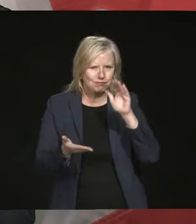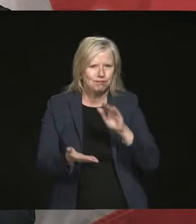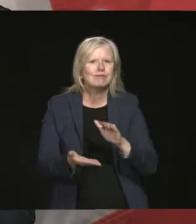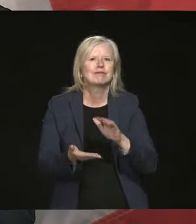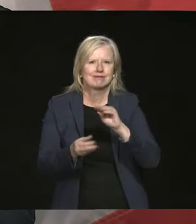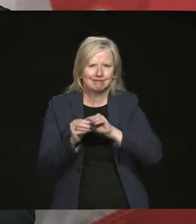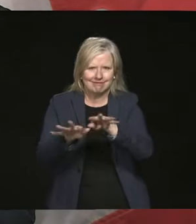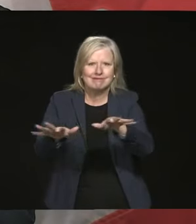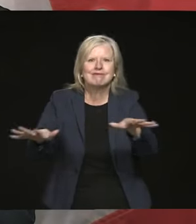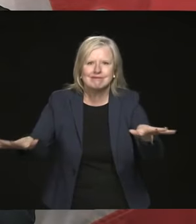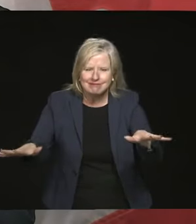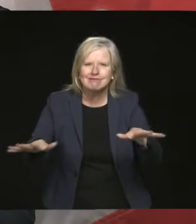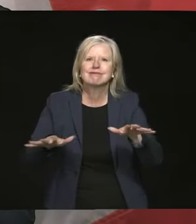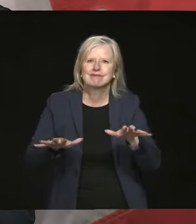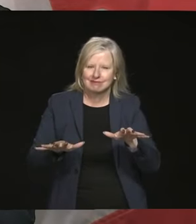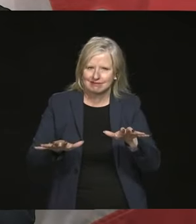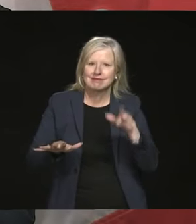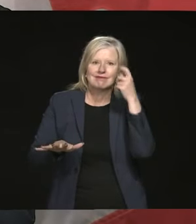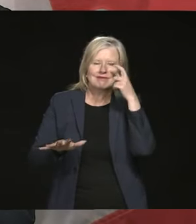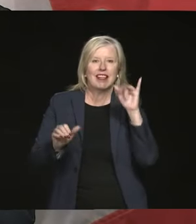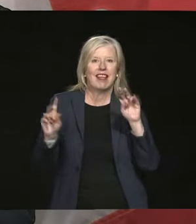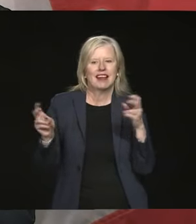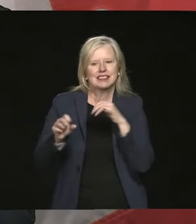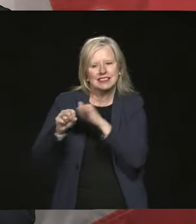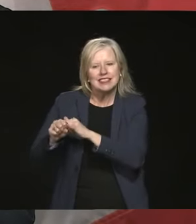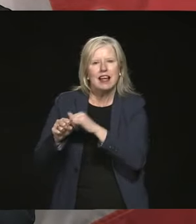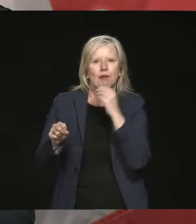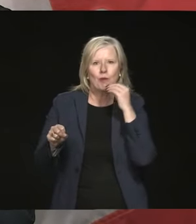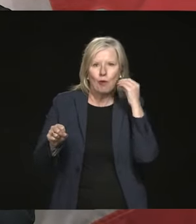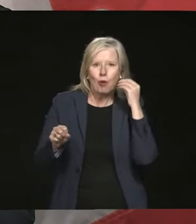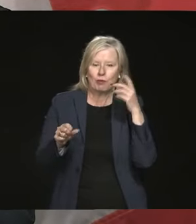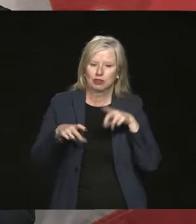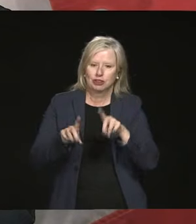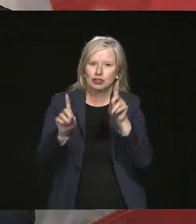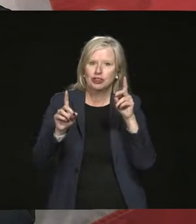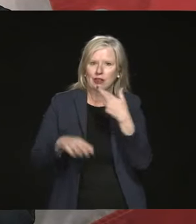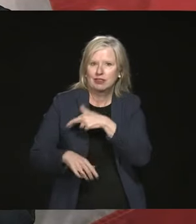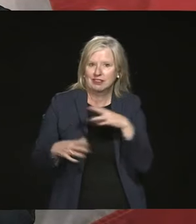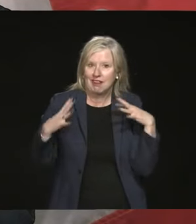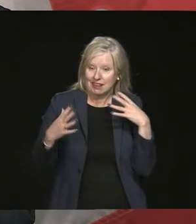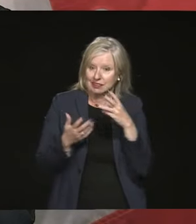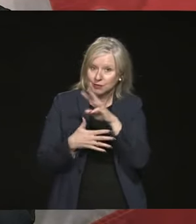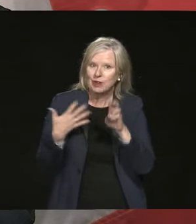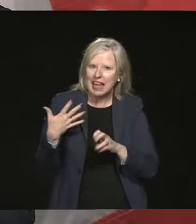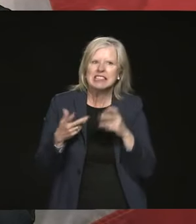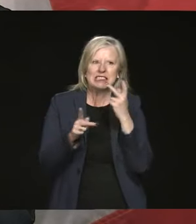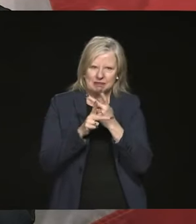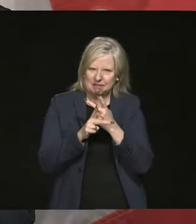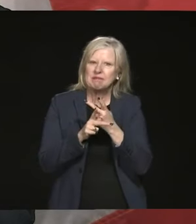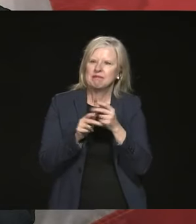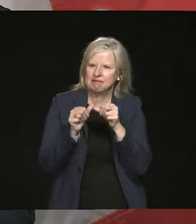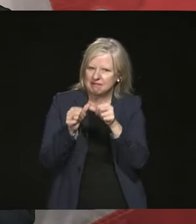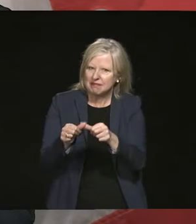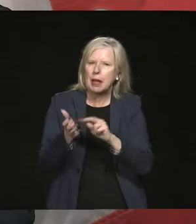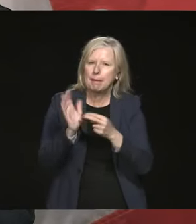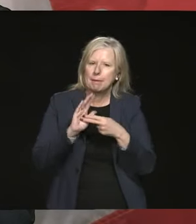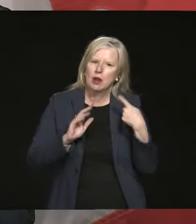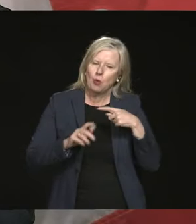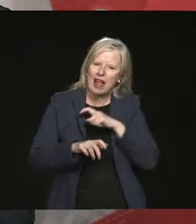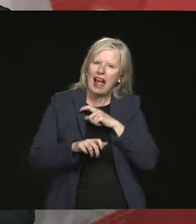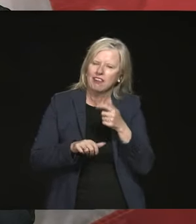staycation aidé à for the maintenir la nation over the long tendance, weekend has nous helped to devons maintain the maintenant trend, mettre les bouchées doubles we now pour need to double éradiquer les down éclosions to stamp dans out les milieux outbreaks